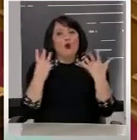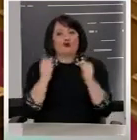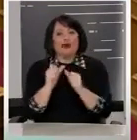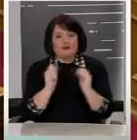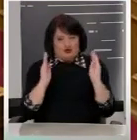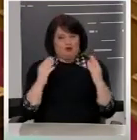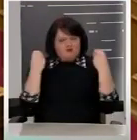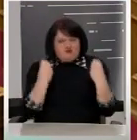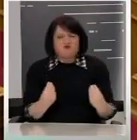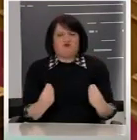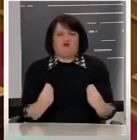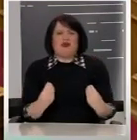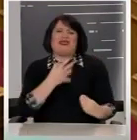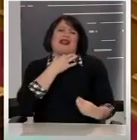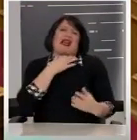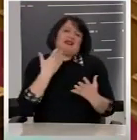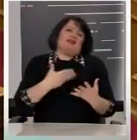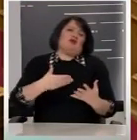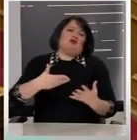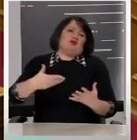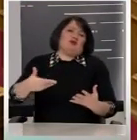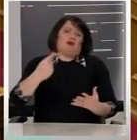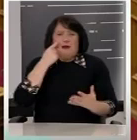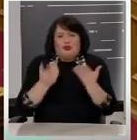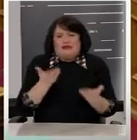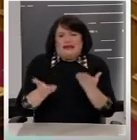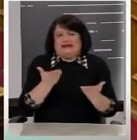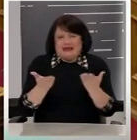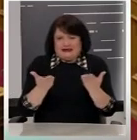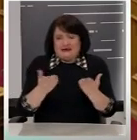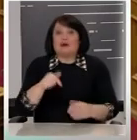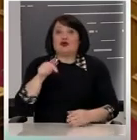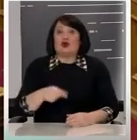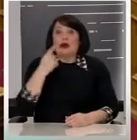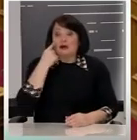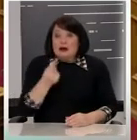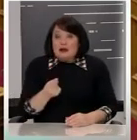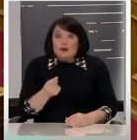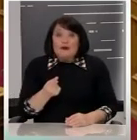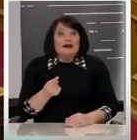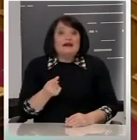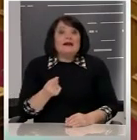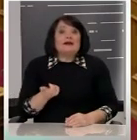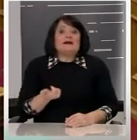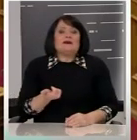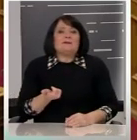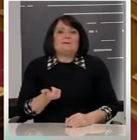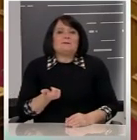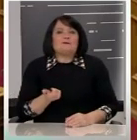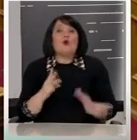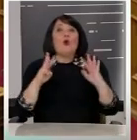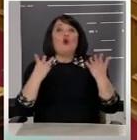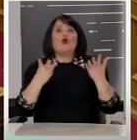οχτάμινο από το 2001 και δεν χρειάζεται να συνεχίσω. Πάμε τώρα στην 8η